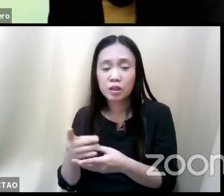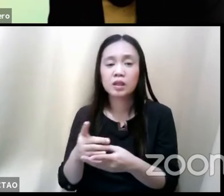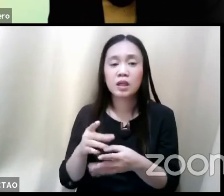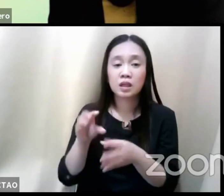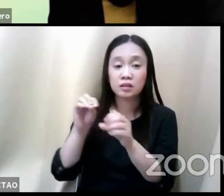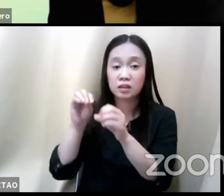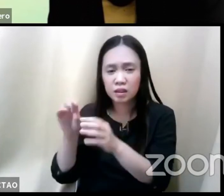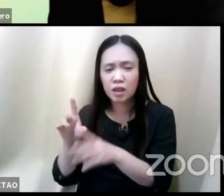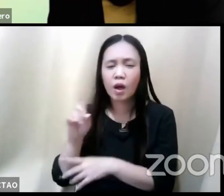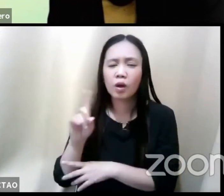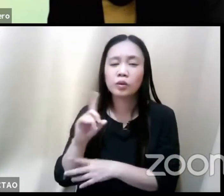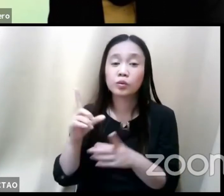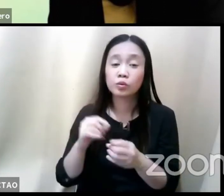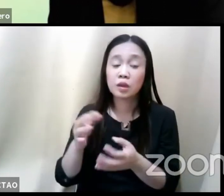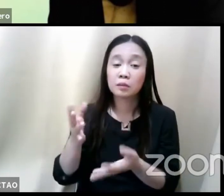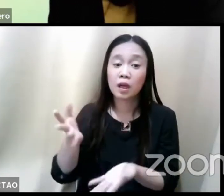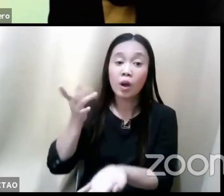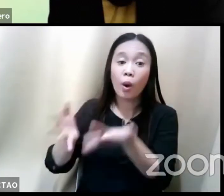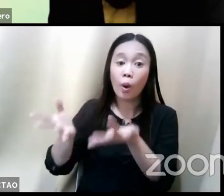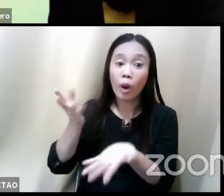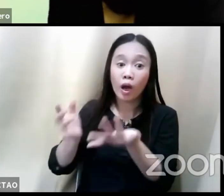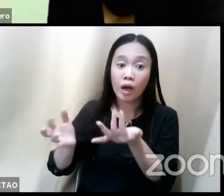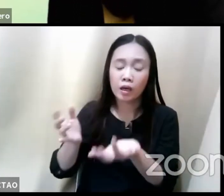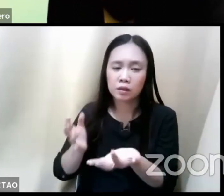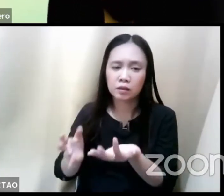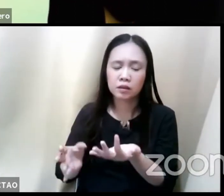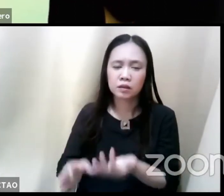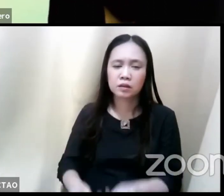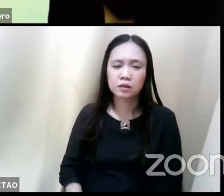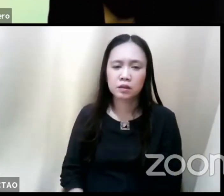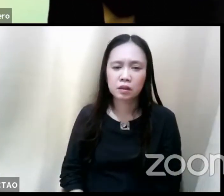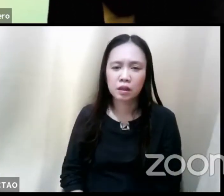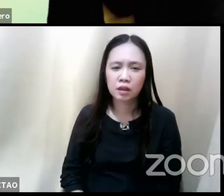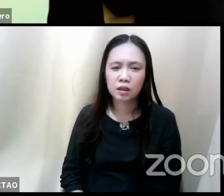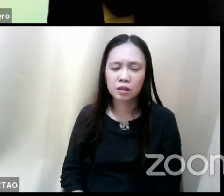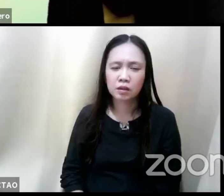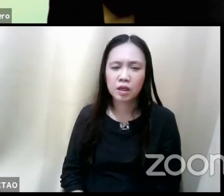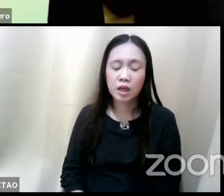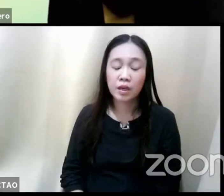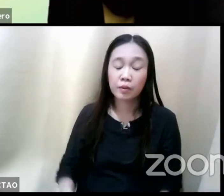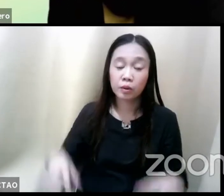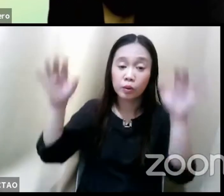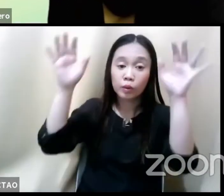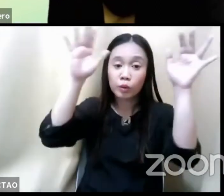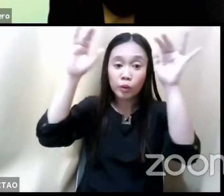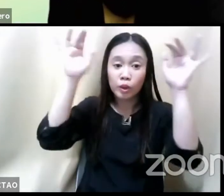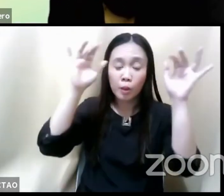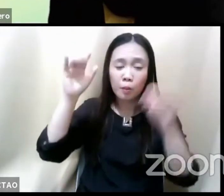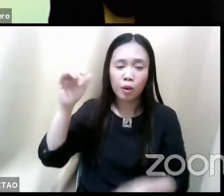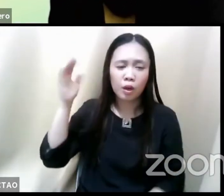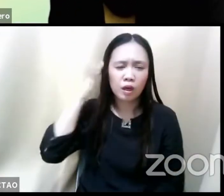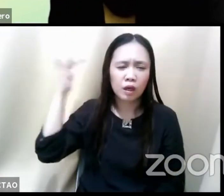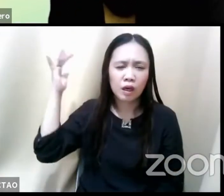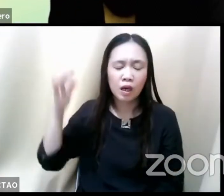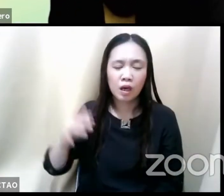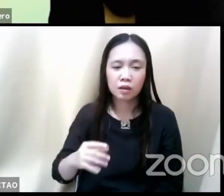merong fire or may narinig ka nag-activate yung smoke alarm, automatic lalabas ka na ng